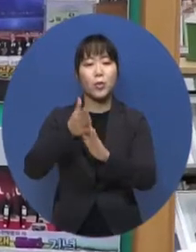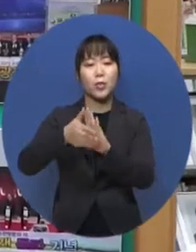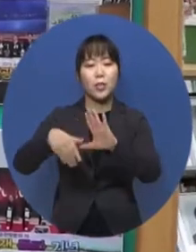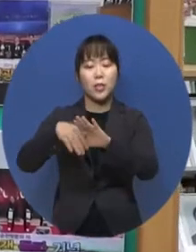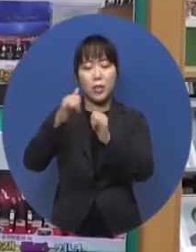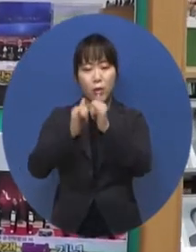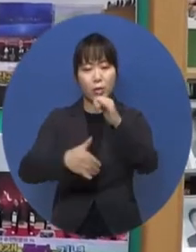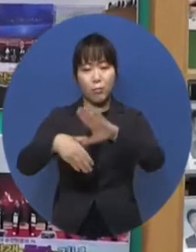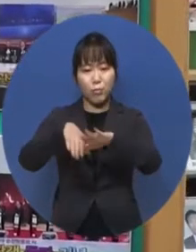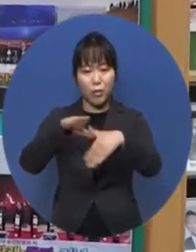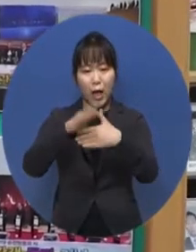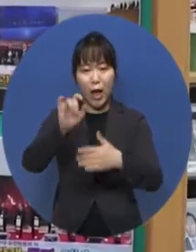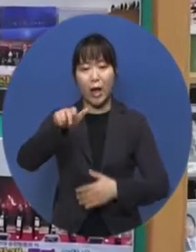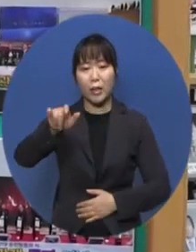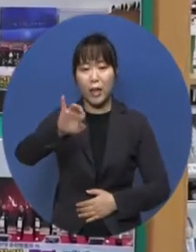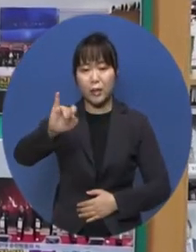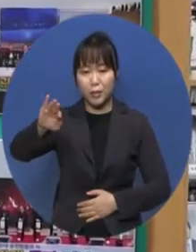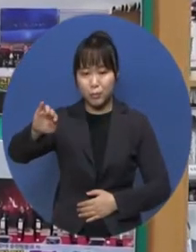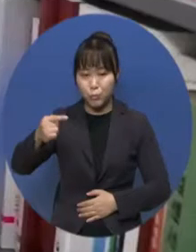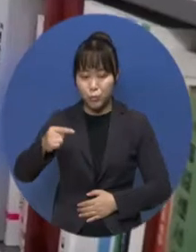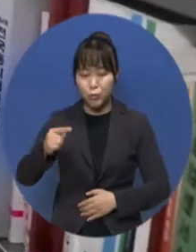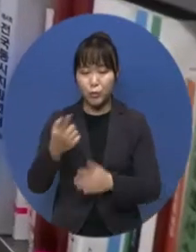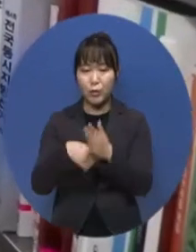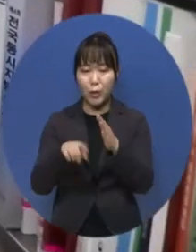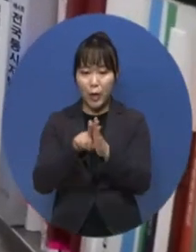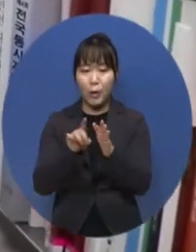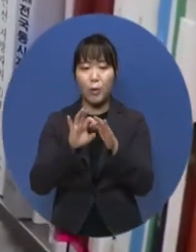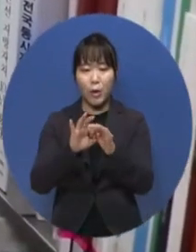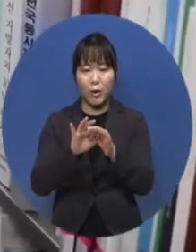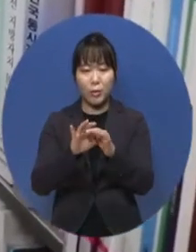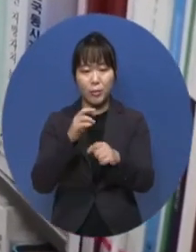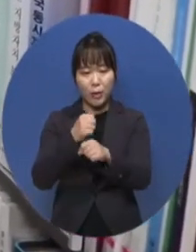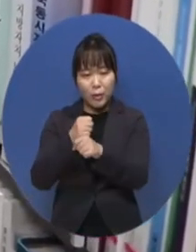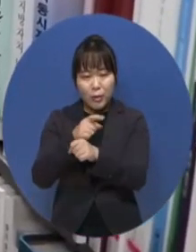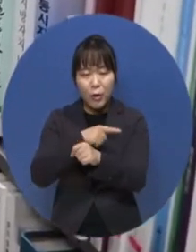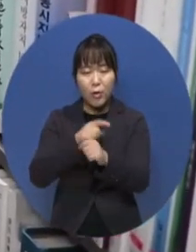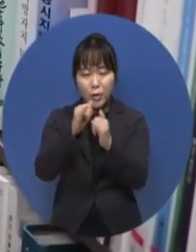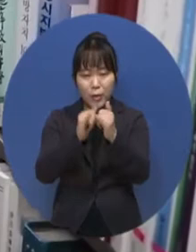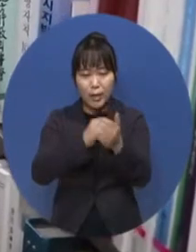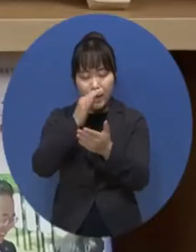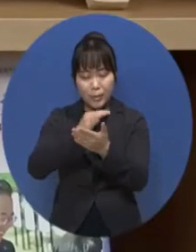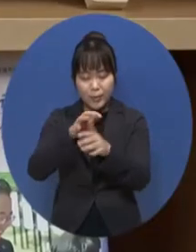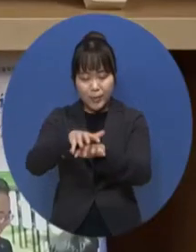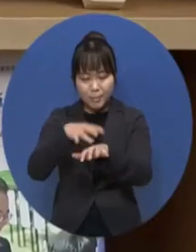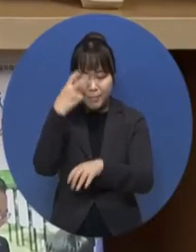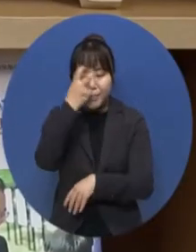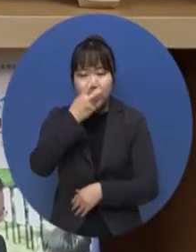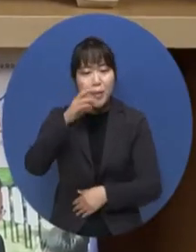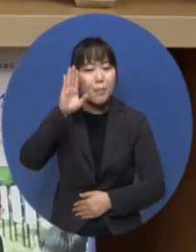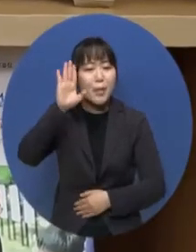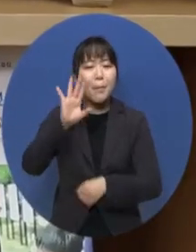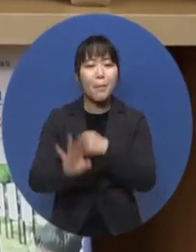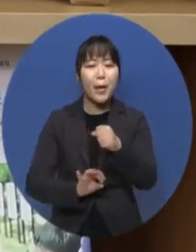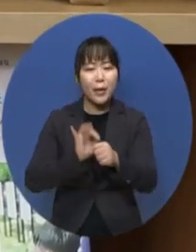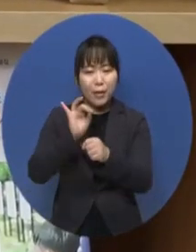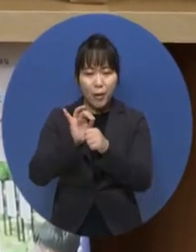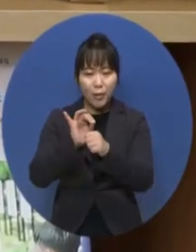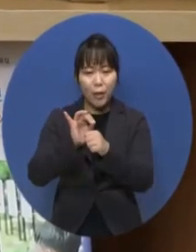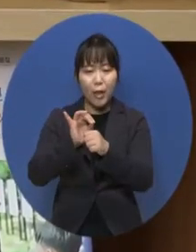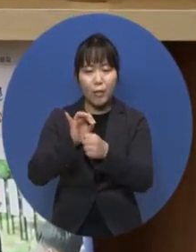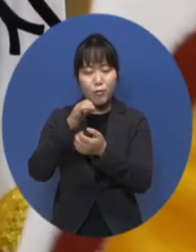아카이브 구축에 관한 조례를 제정해 역사적 가치 등을 체계적으로 관리해 미래 100년의